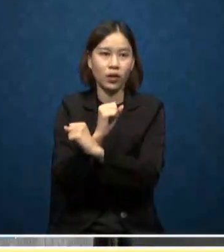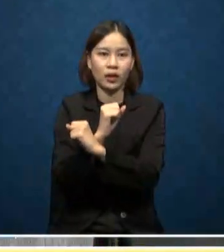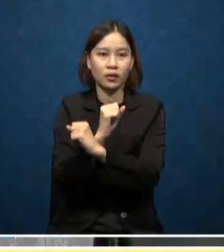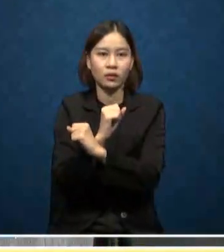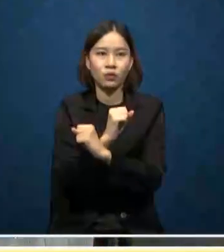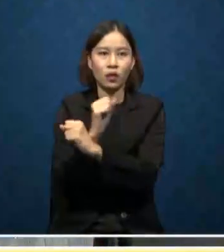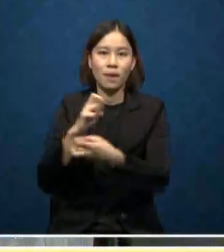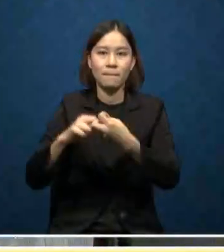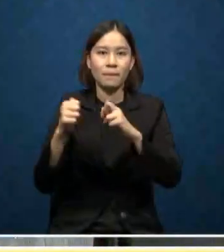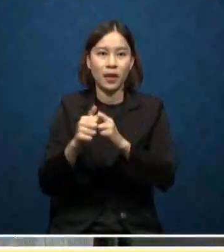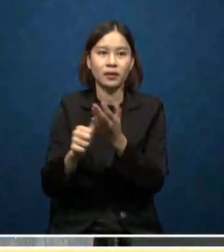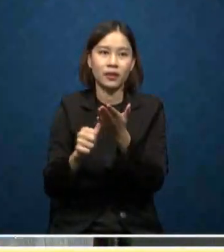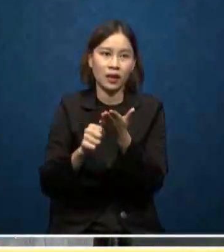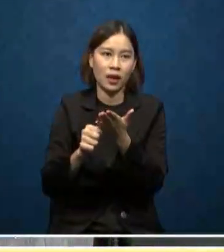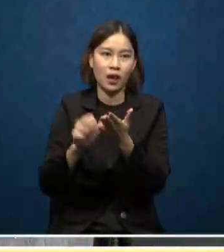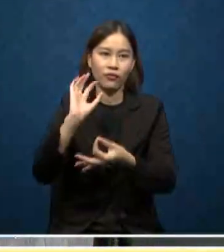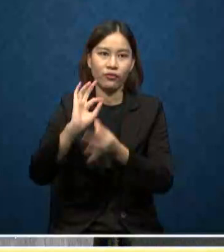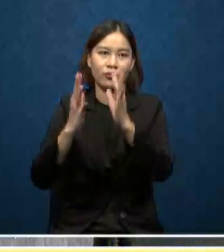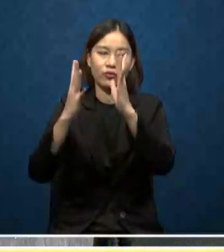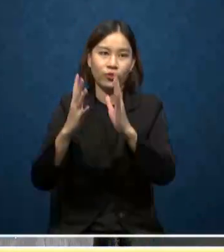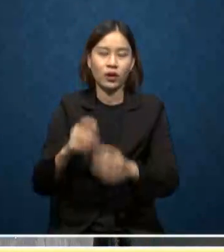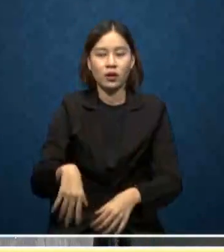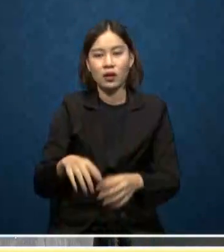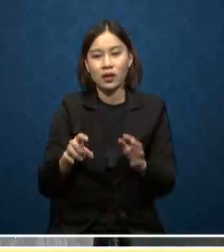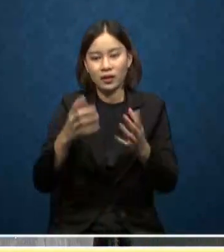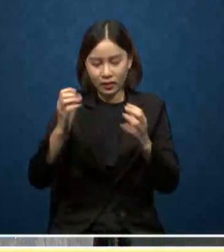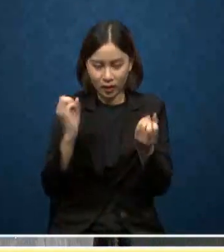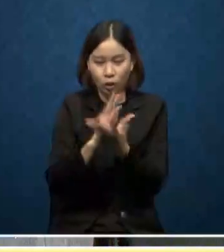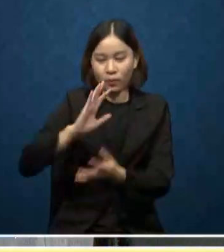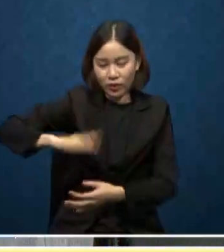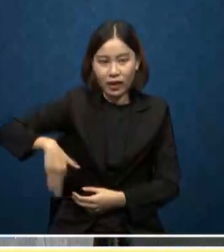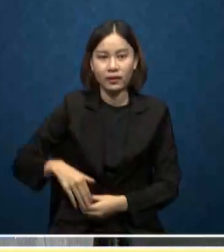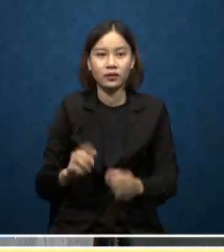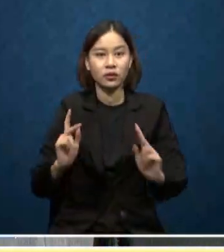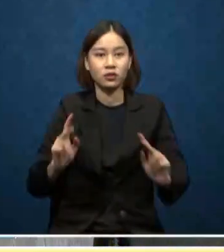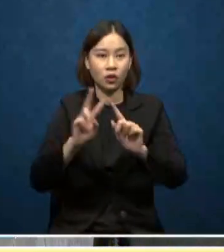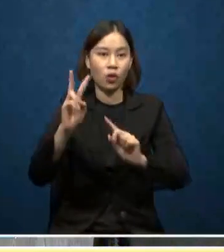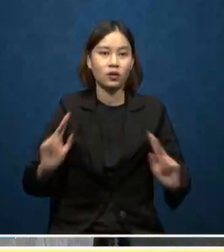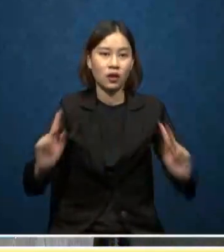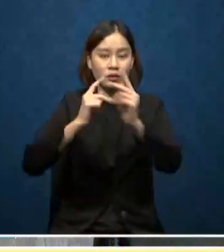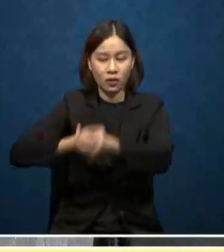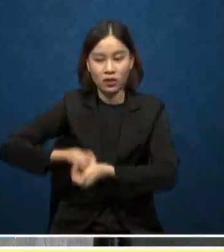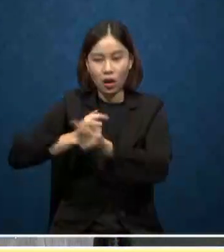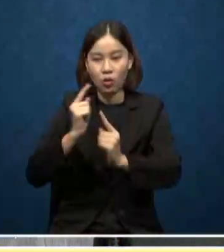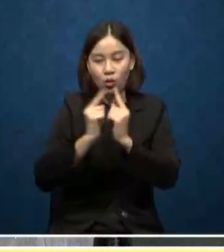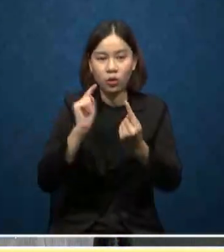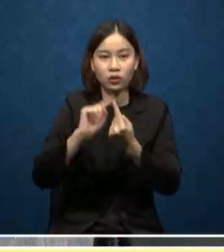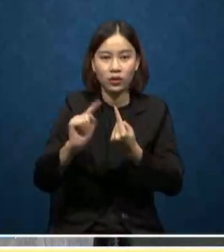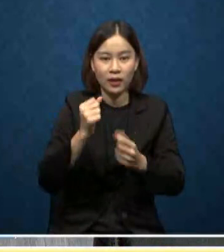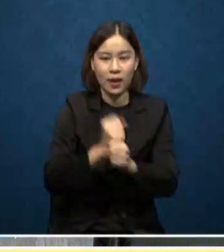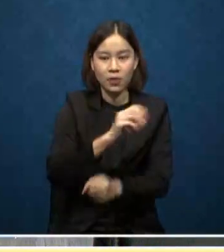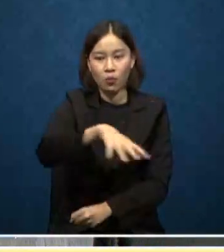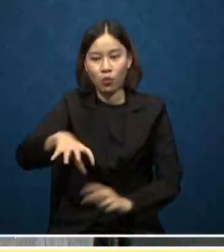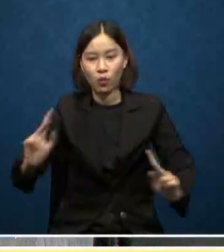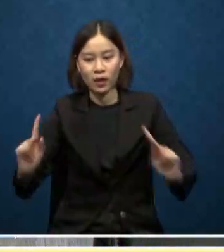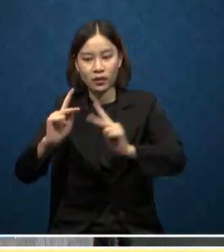การแก้ไขแทนการดับไฟป่าที่ปลายเหตุ 2. กระทรวงเกษตรและสหกรณ์ประสานและบูรณาการหน่วยงานของก